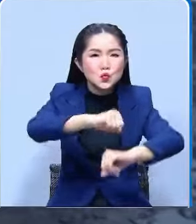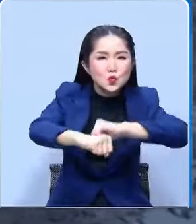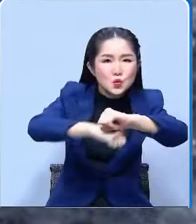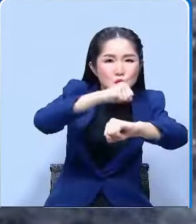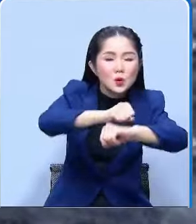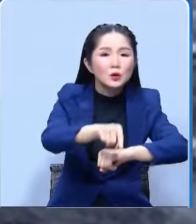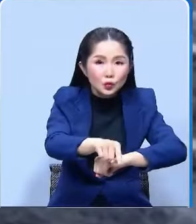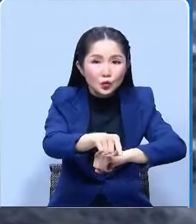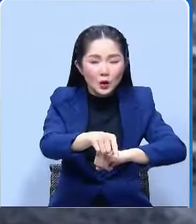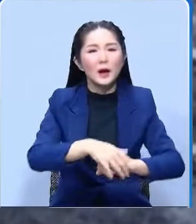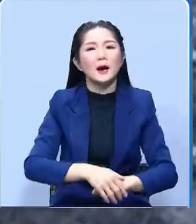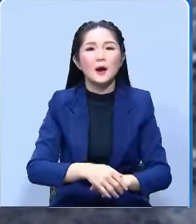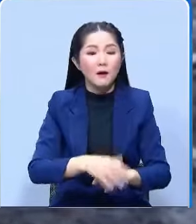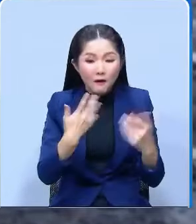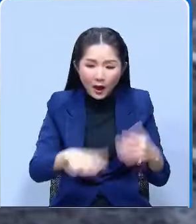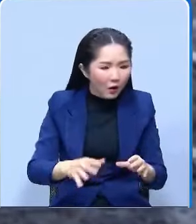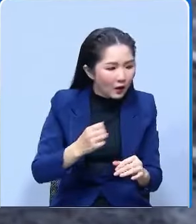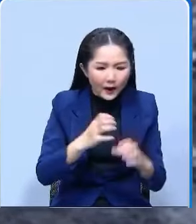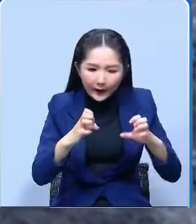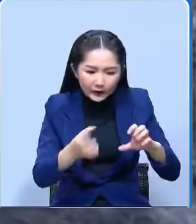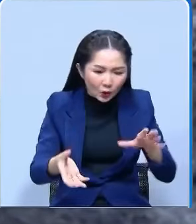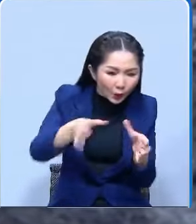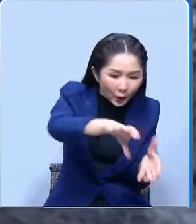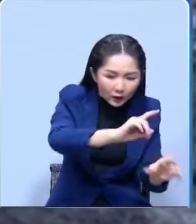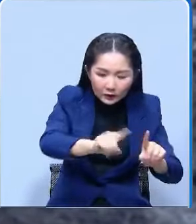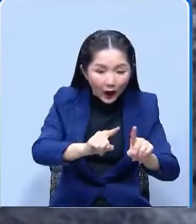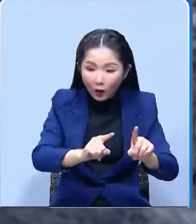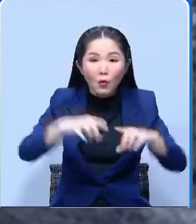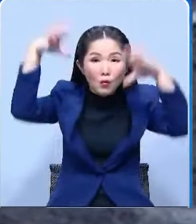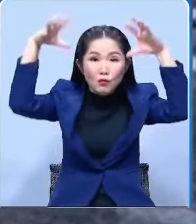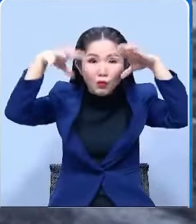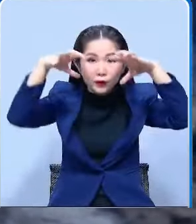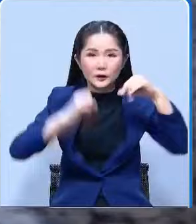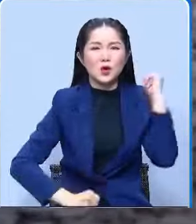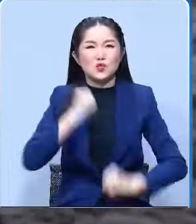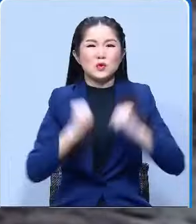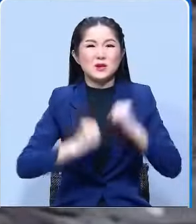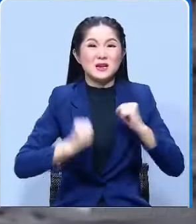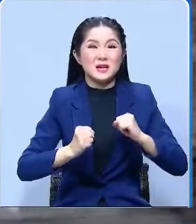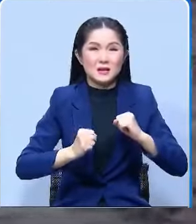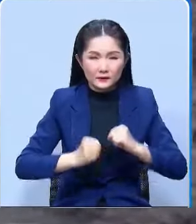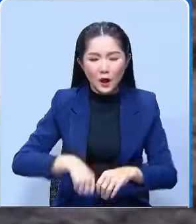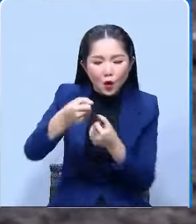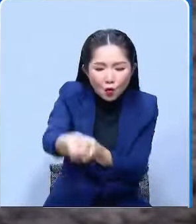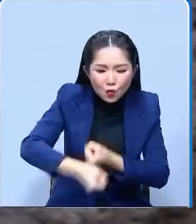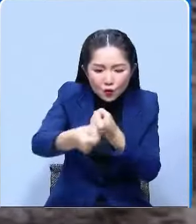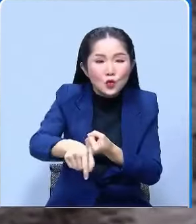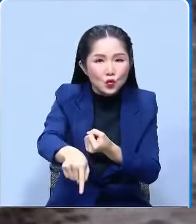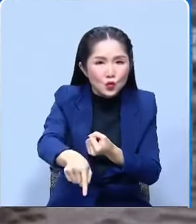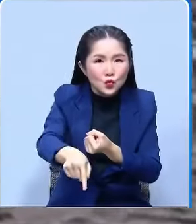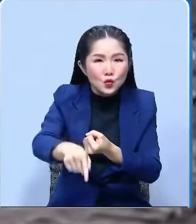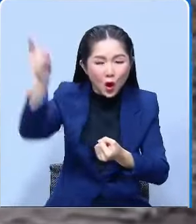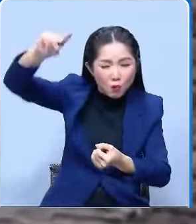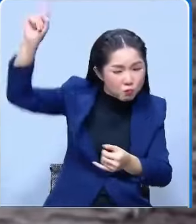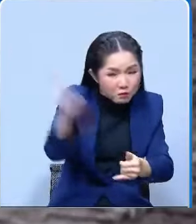เก็บผ้านะฮะส่วนผู้ตายได้วิ่งไปเก็บของขึ้นจากบ่อฟุตติ้งก่อนจะมีแสงสว่างวาบลงมาพร้อมกับเสียงดัง